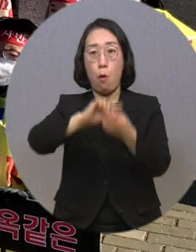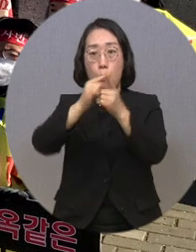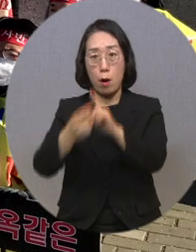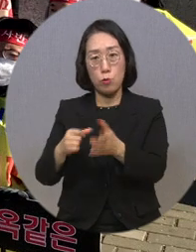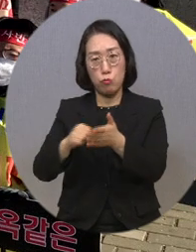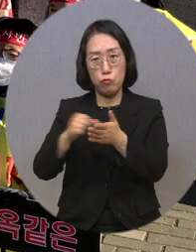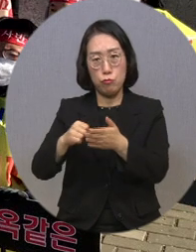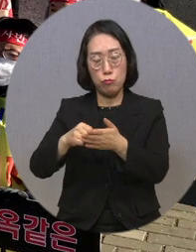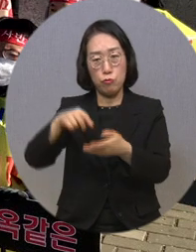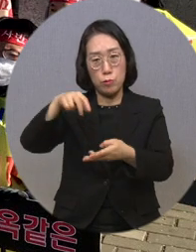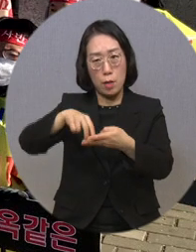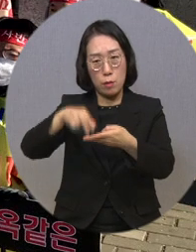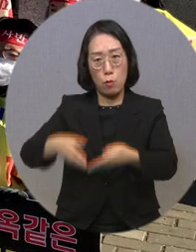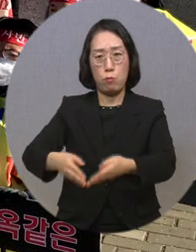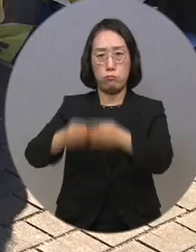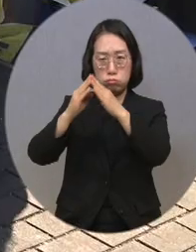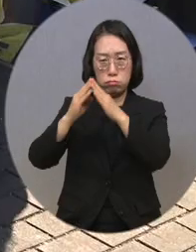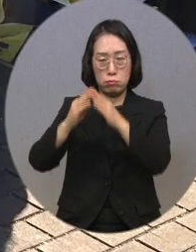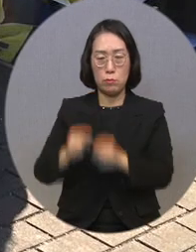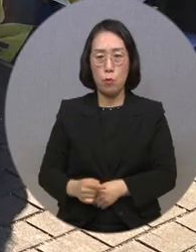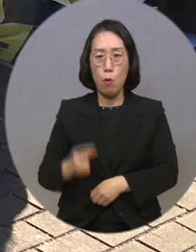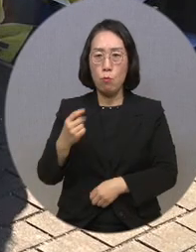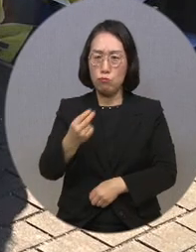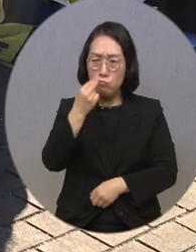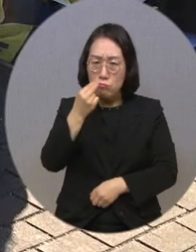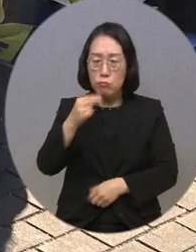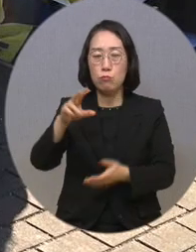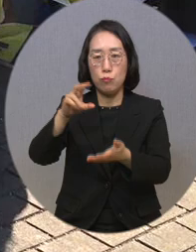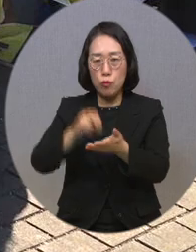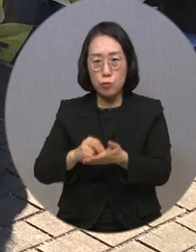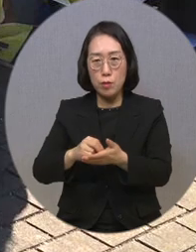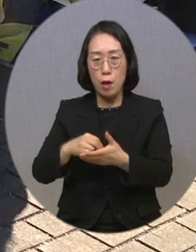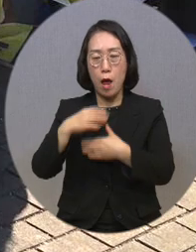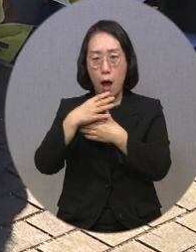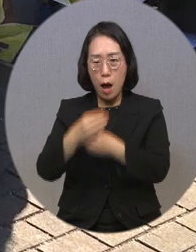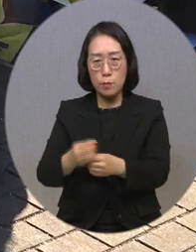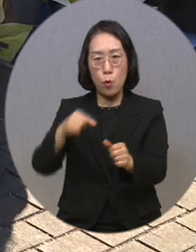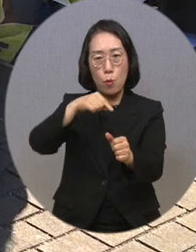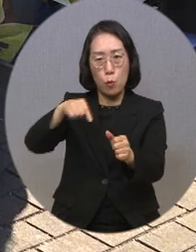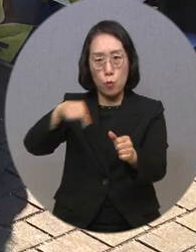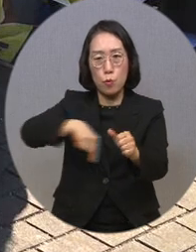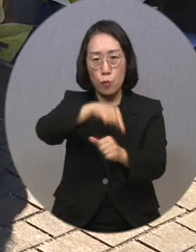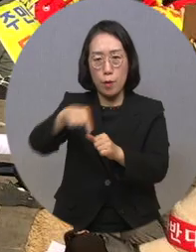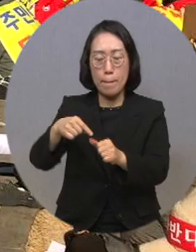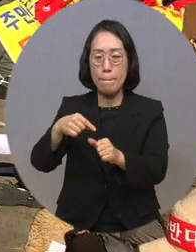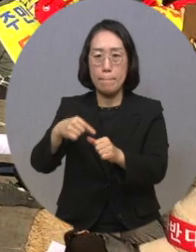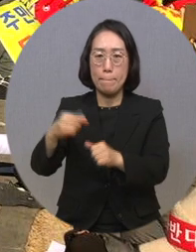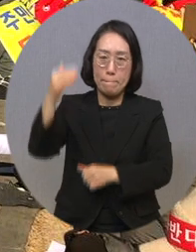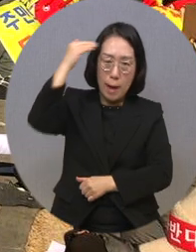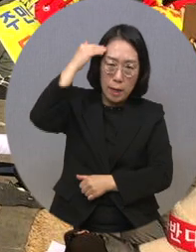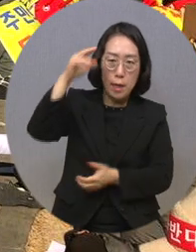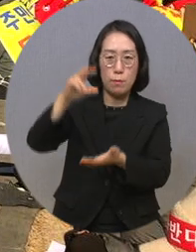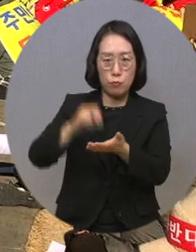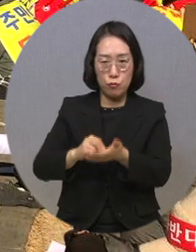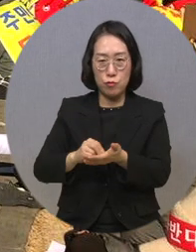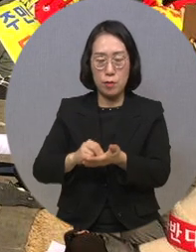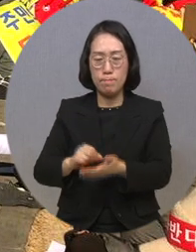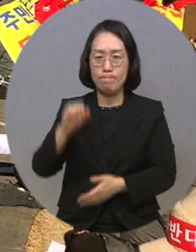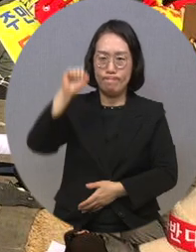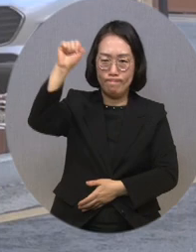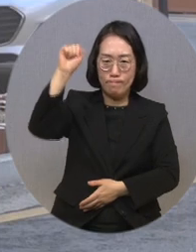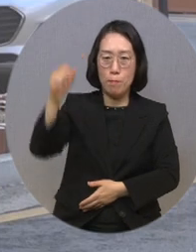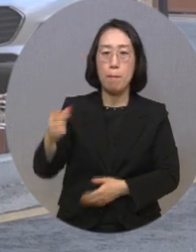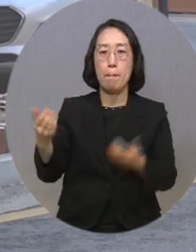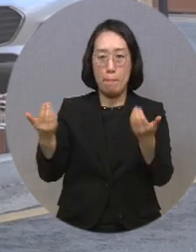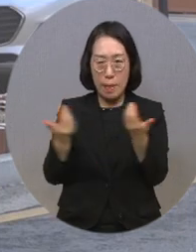조성으로 변경하면서 공해 속 주거 환경, 불안정한 교육 환경을 걱정하는 주민들이 반기를